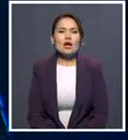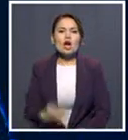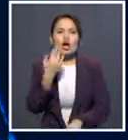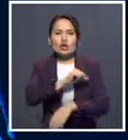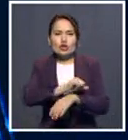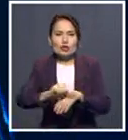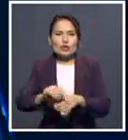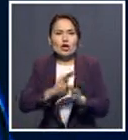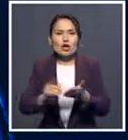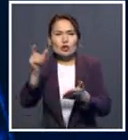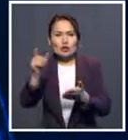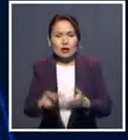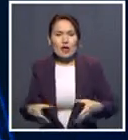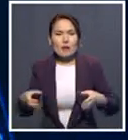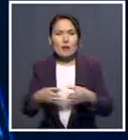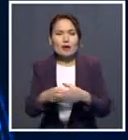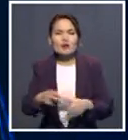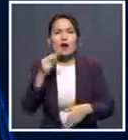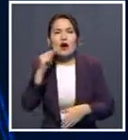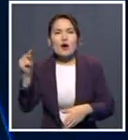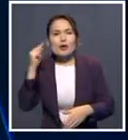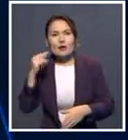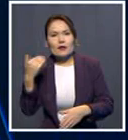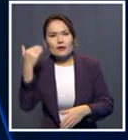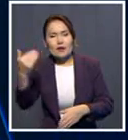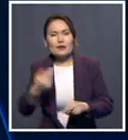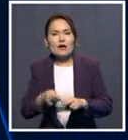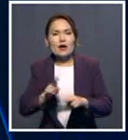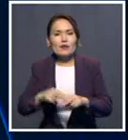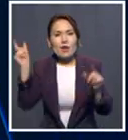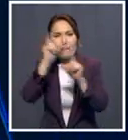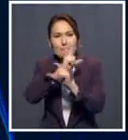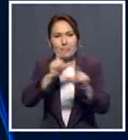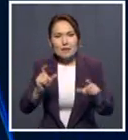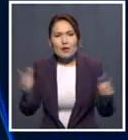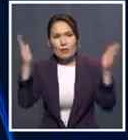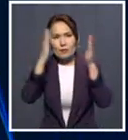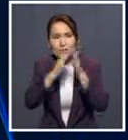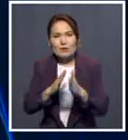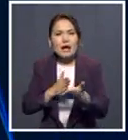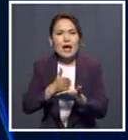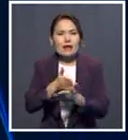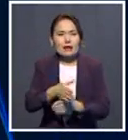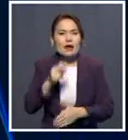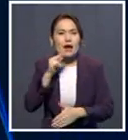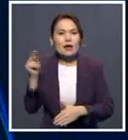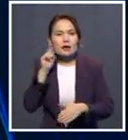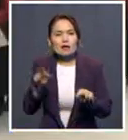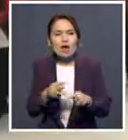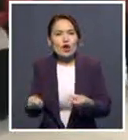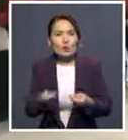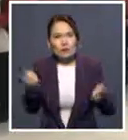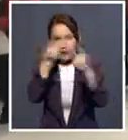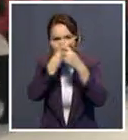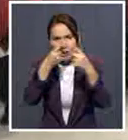Шетелдік журналистердің бір тобы Шыңжаңдағы мұсылмандарға арналған кәсіби білім орталықтарына барды. Қытай үкіметінің мәлімдеуінше, бұл аймақ жастарын